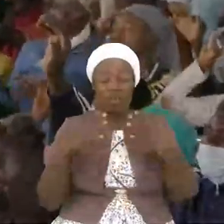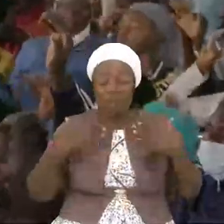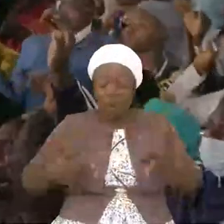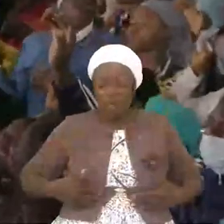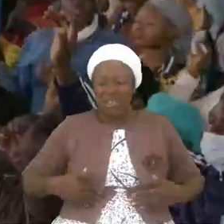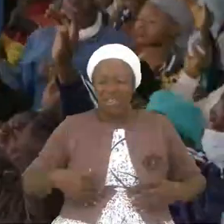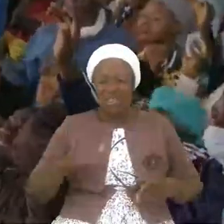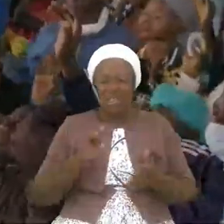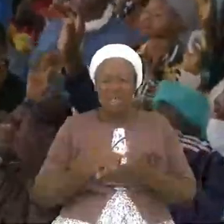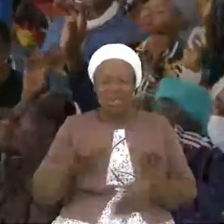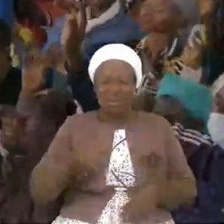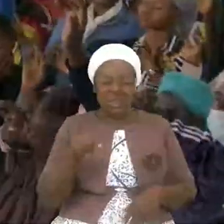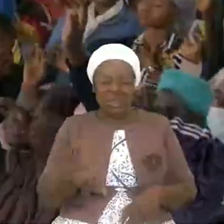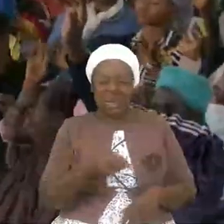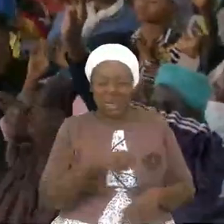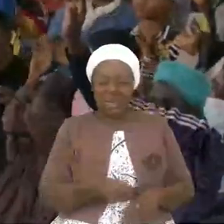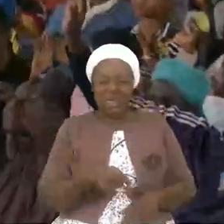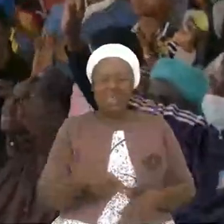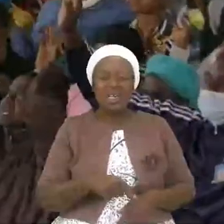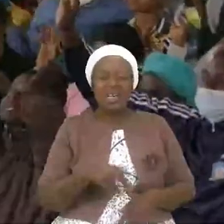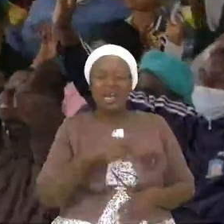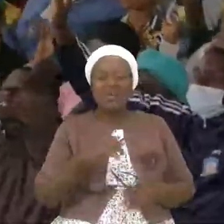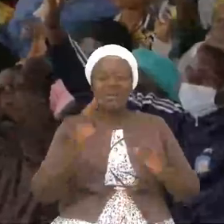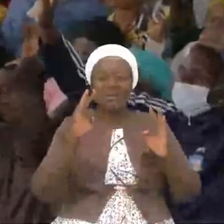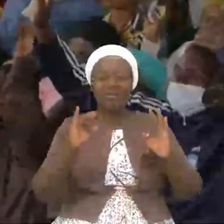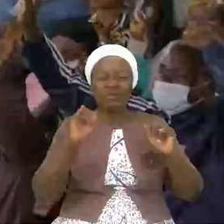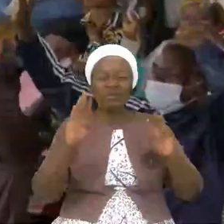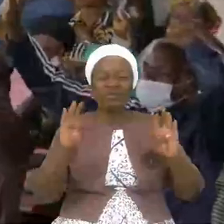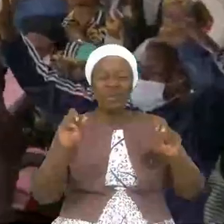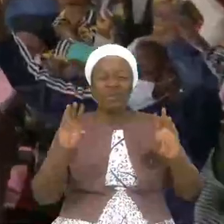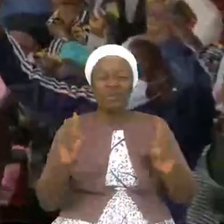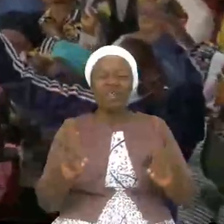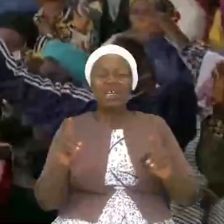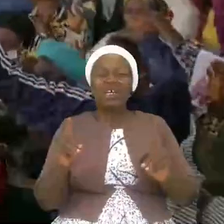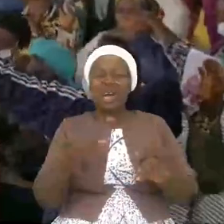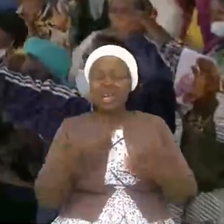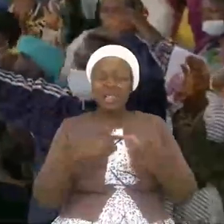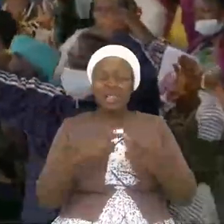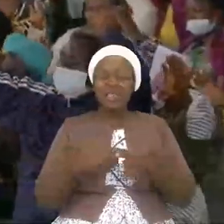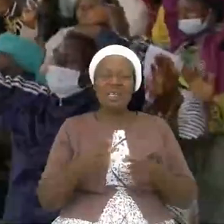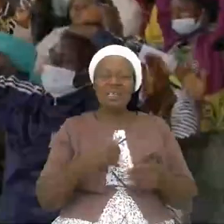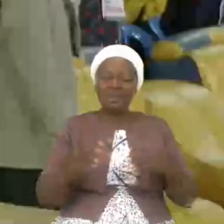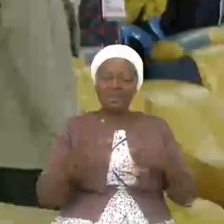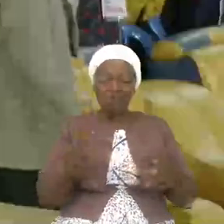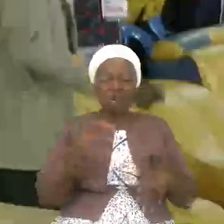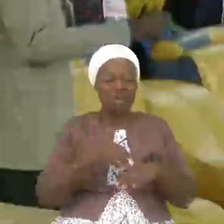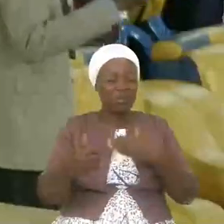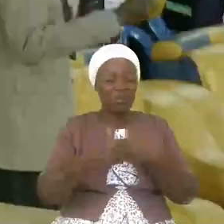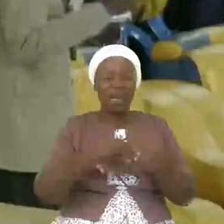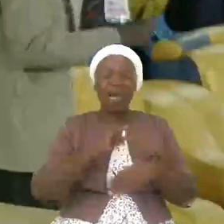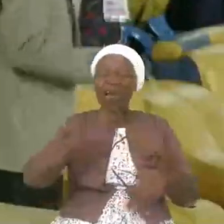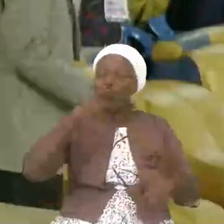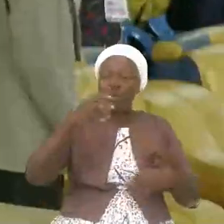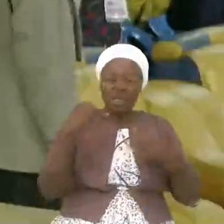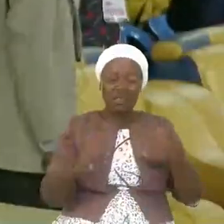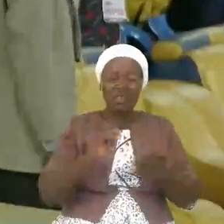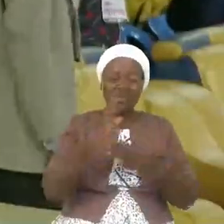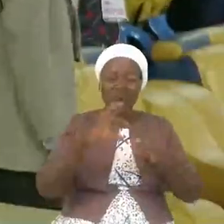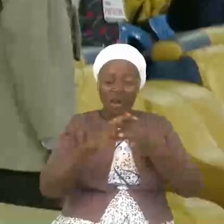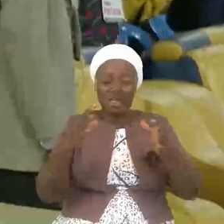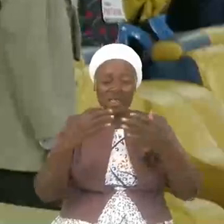tout gonflement, éléphantiasis, hernie, fibrome, goitre, bosse au dos, je commande, tu es